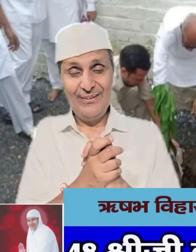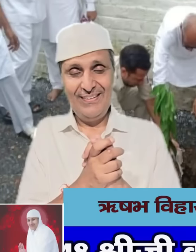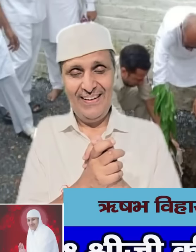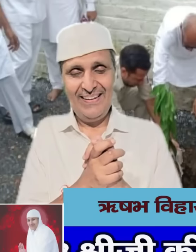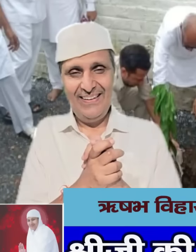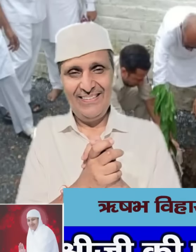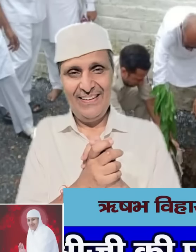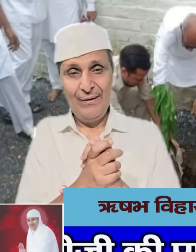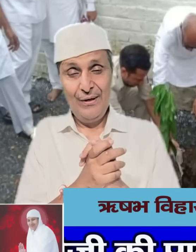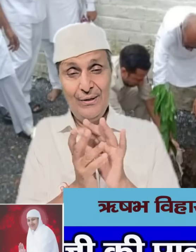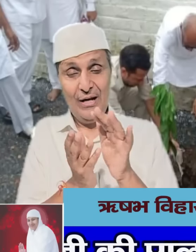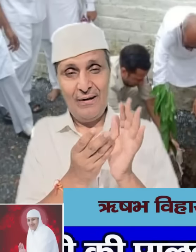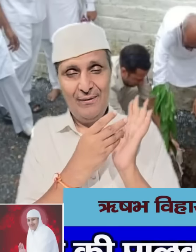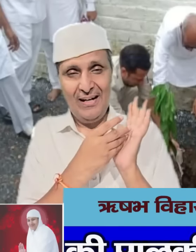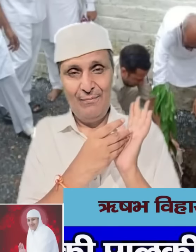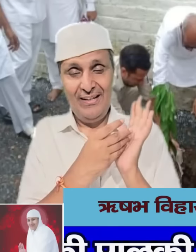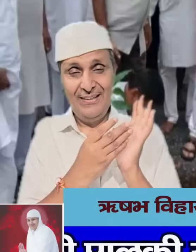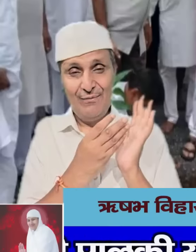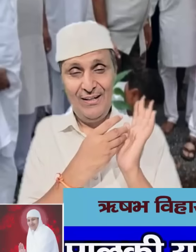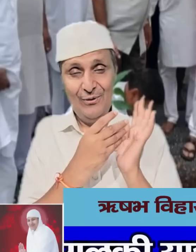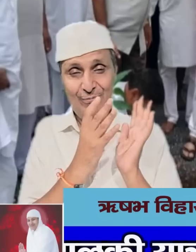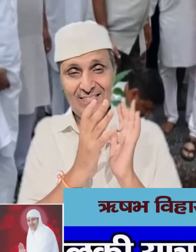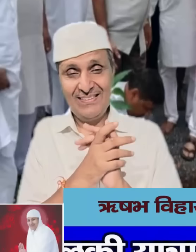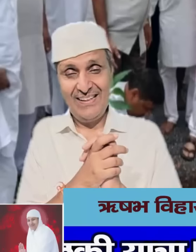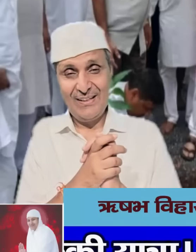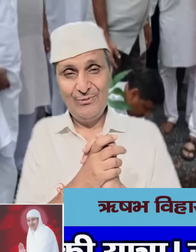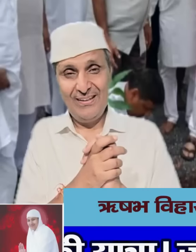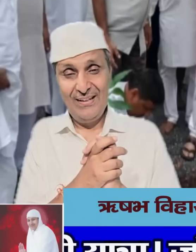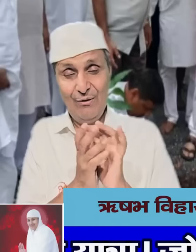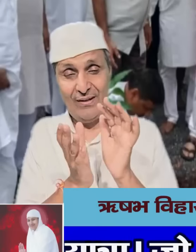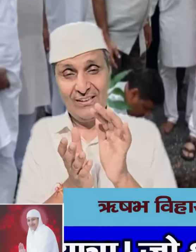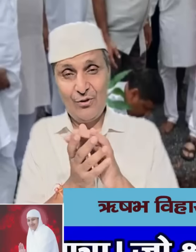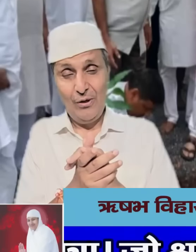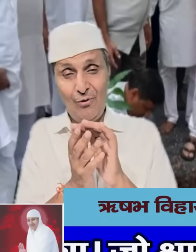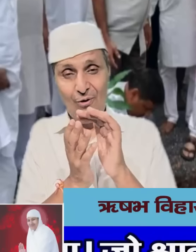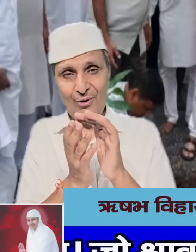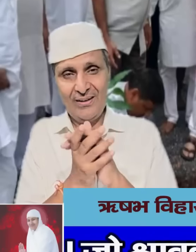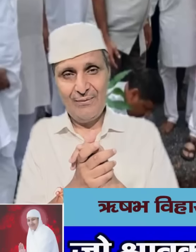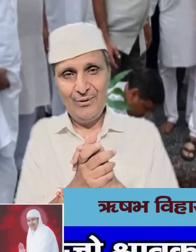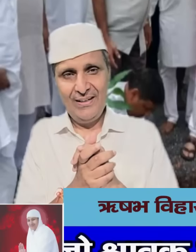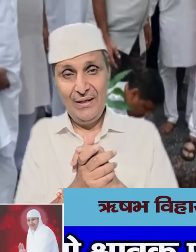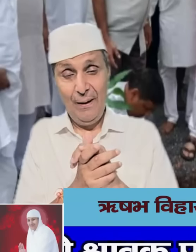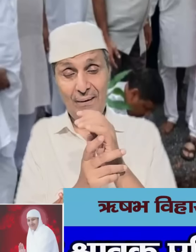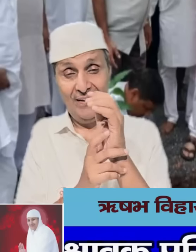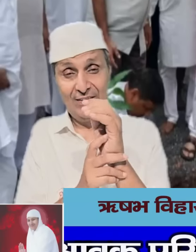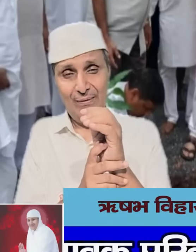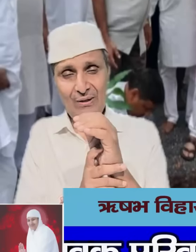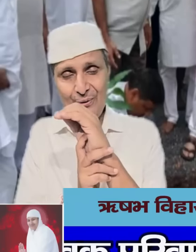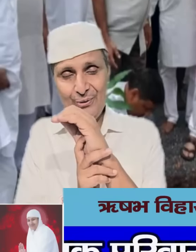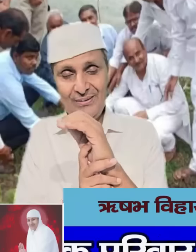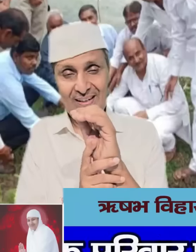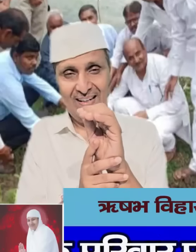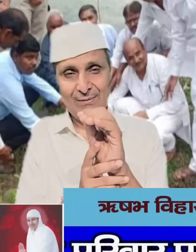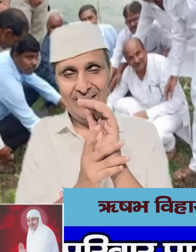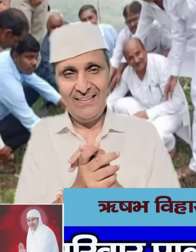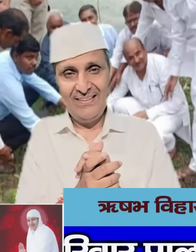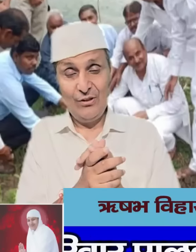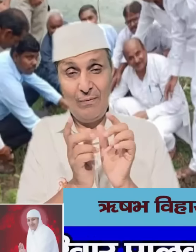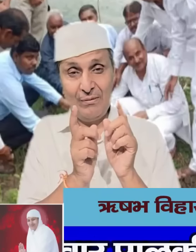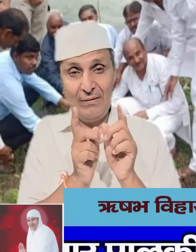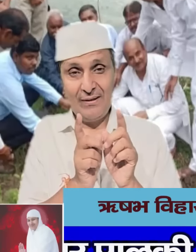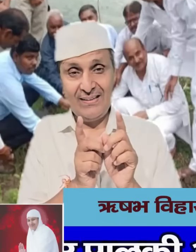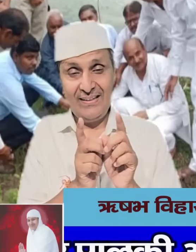इसको नैनागिरी कहते हैं। यहाँ पर अभी हाल में निर्वाण रूप पारसनाथ कार्यक्रम हुआ, वृक्षारोपण हुआ और कार्यक्रम हुए, पर इसमें औरों की तरह खास बात